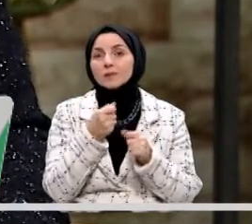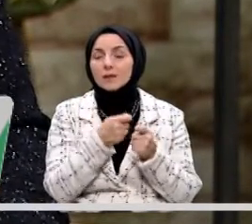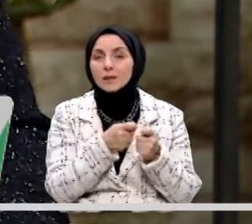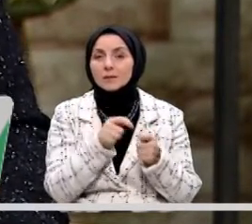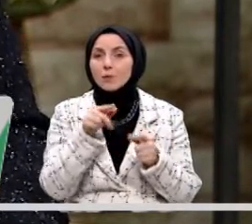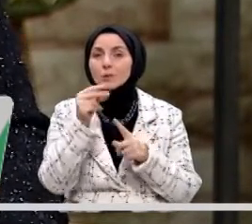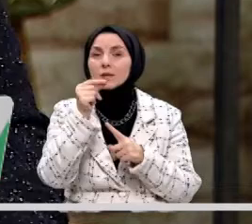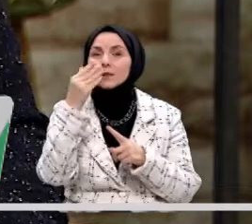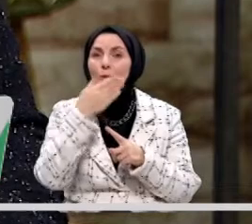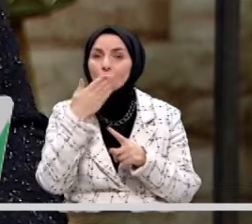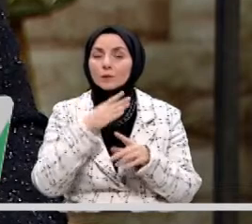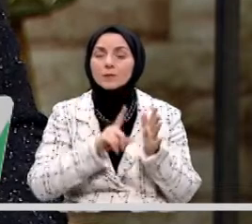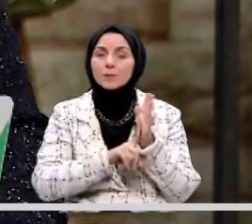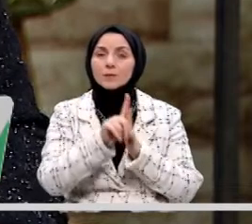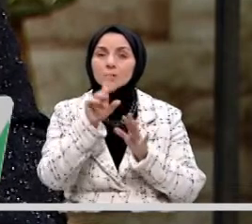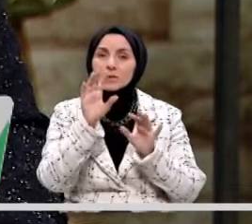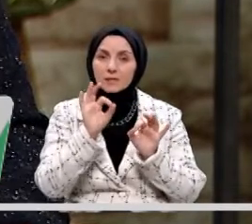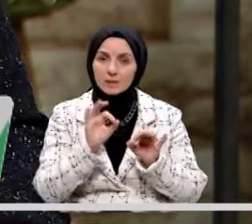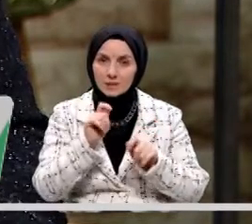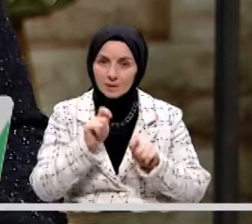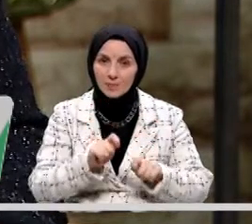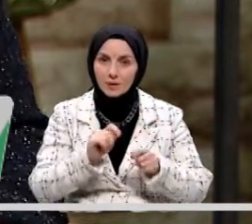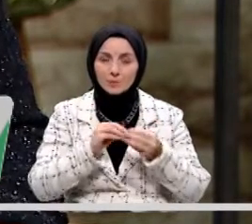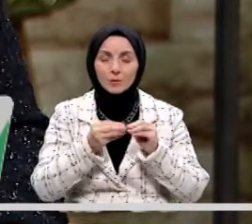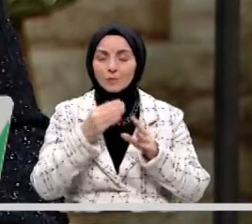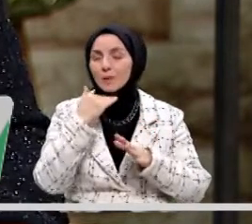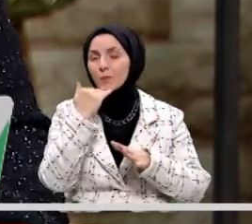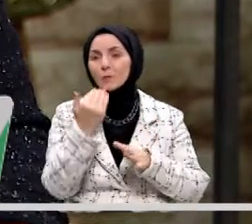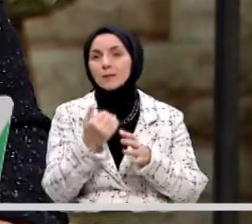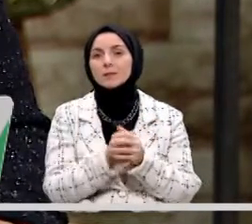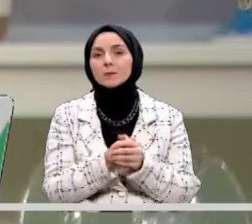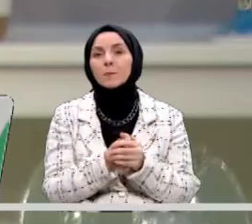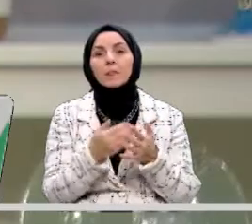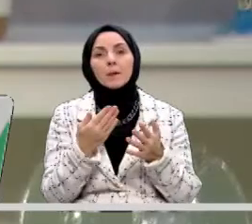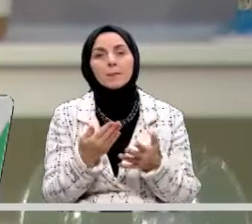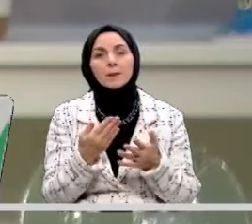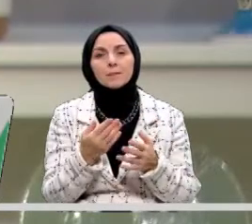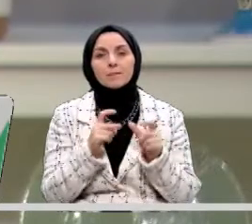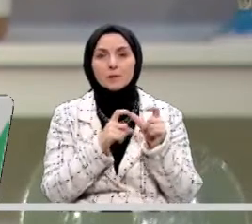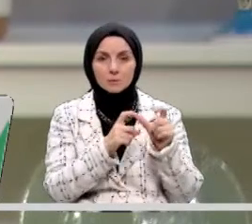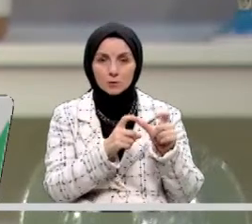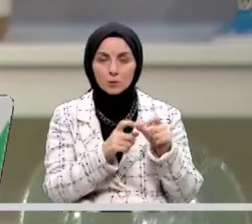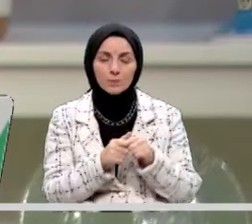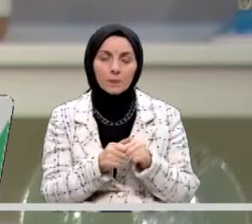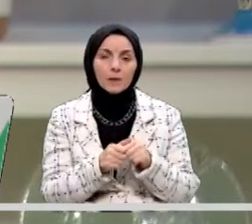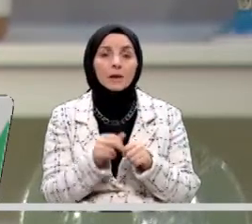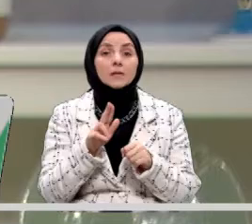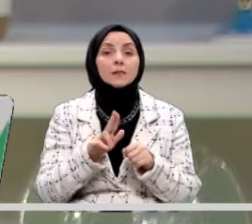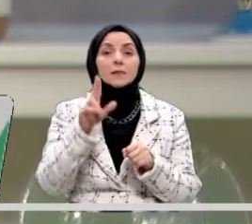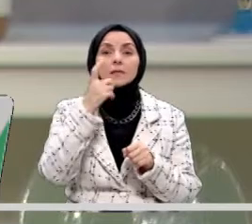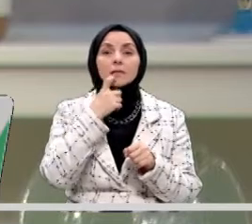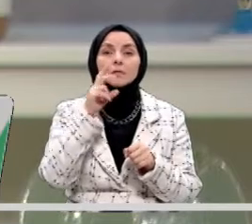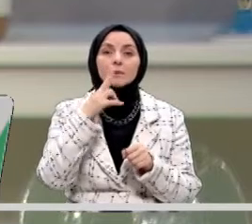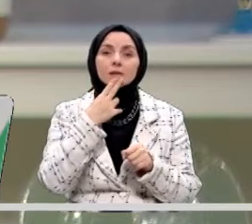ilkokulda da başarılıydı kılar bir sıkıntı çekmez orada Peki hocam demiş ki izleyicimiz 7 yaşında bir kızım var okulda